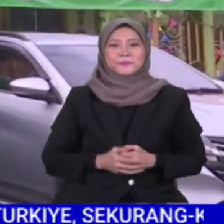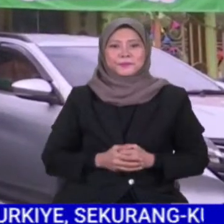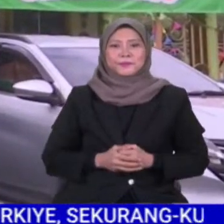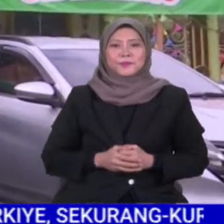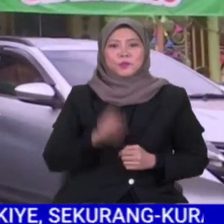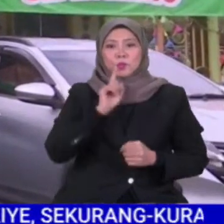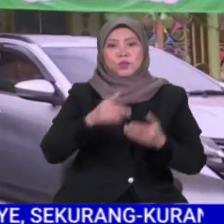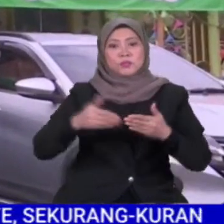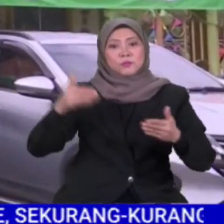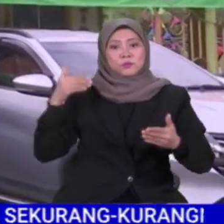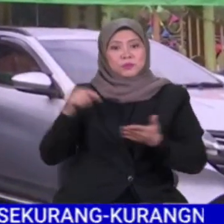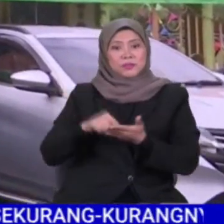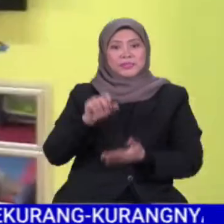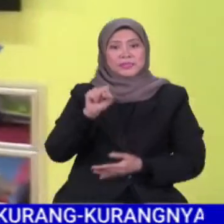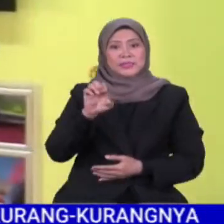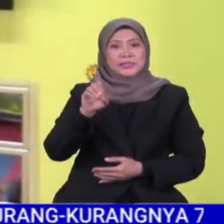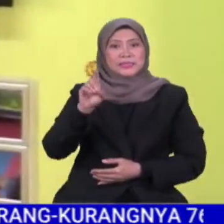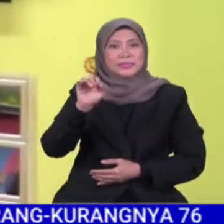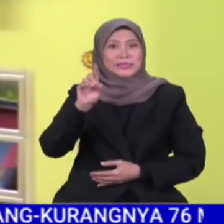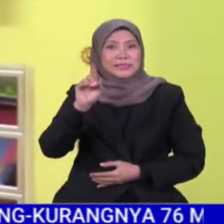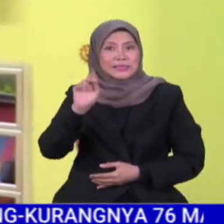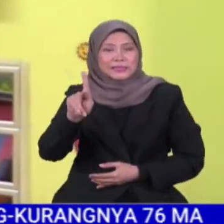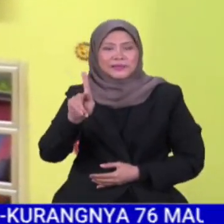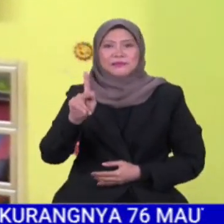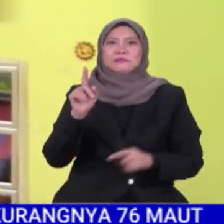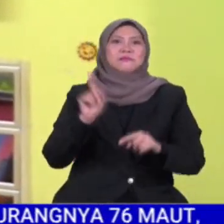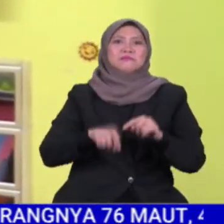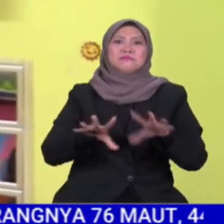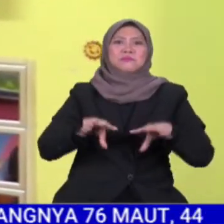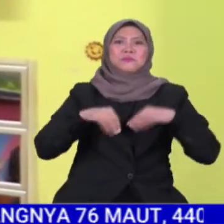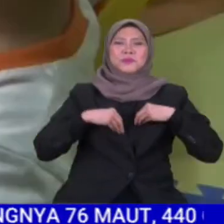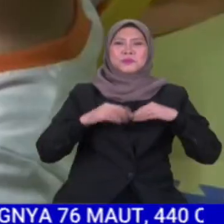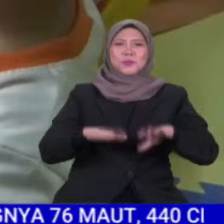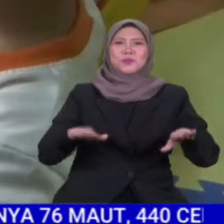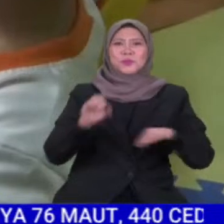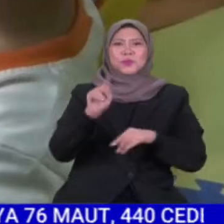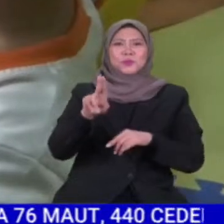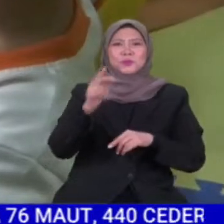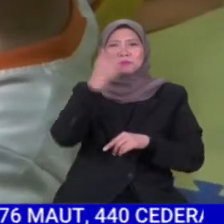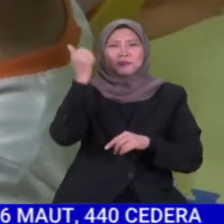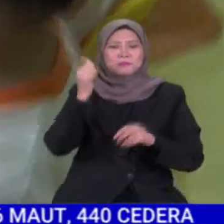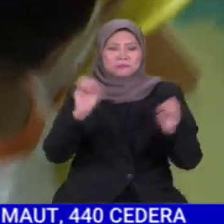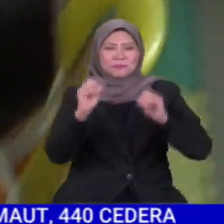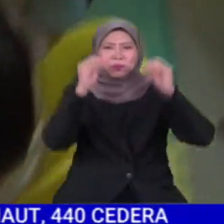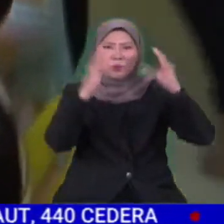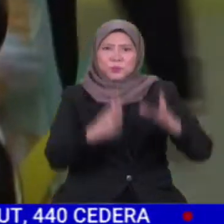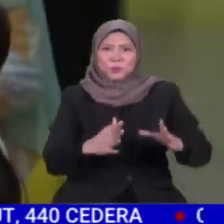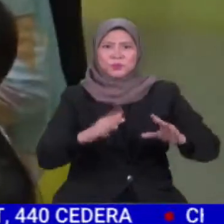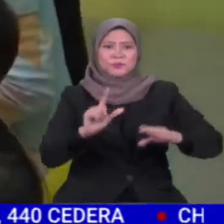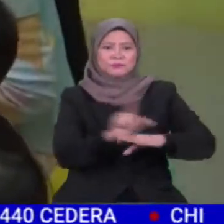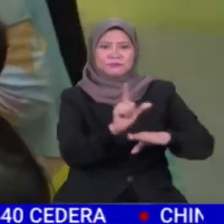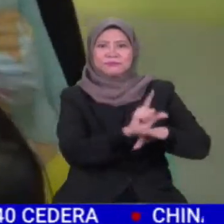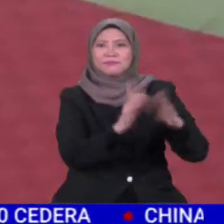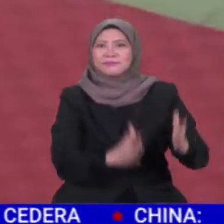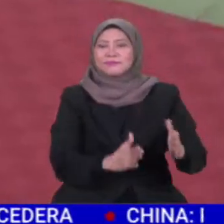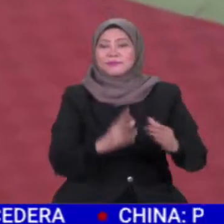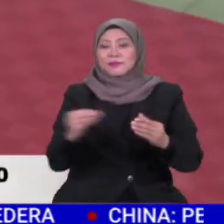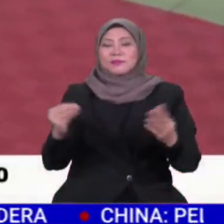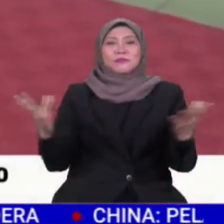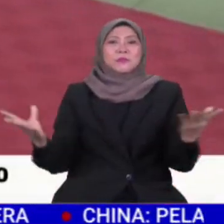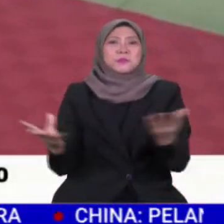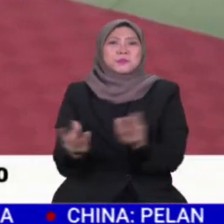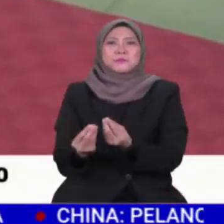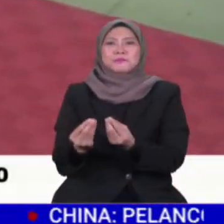Sebelum ini, sedidik tidak mengambil kanak-kanak berkeperluan khas kerana tiada pendidik terlatih dan kekurangan prasarana